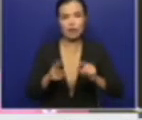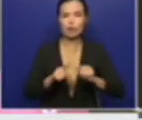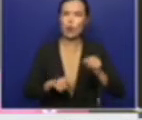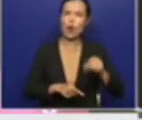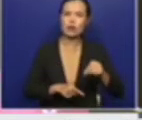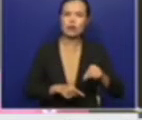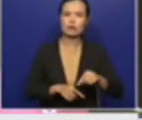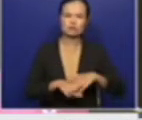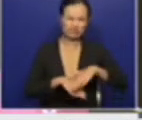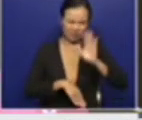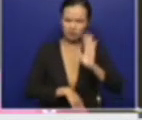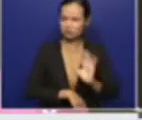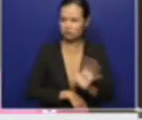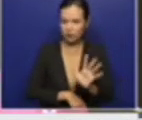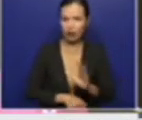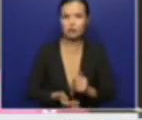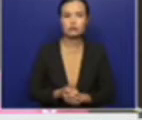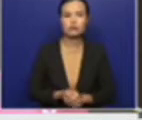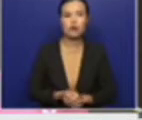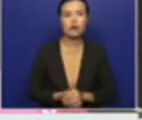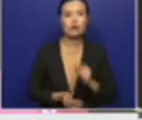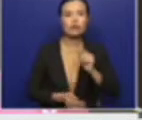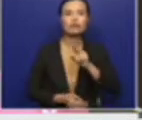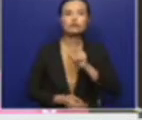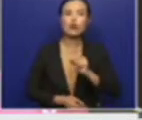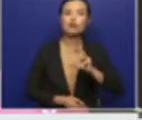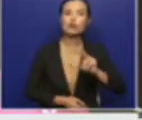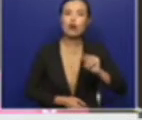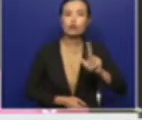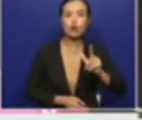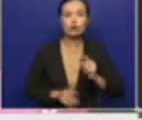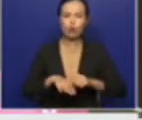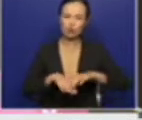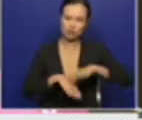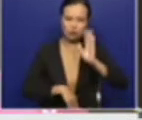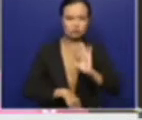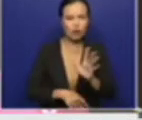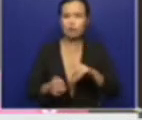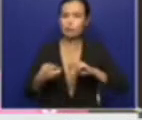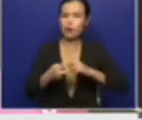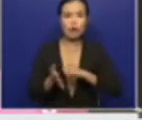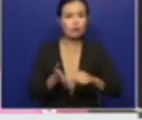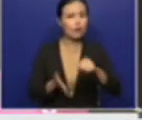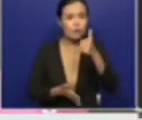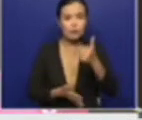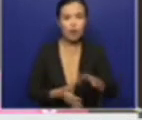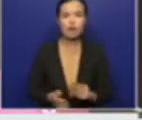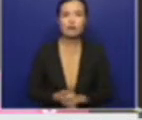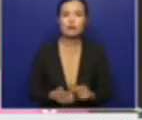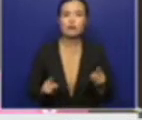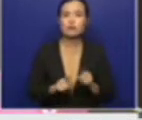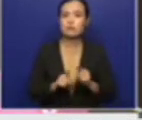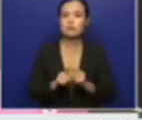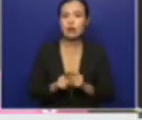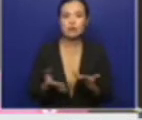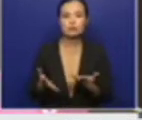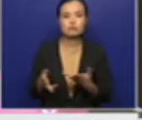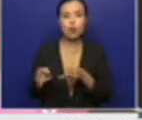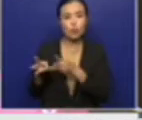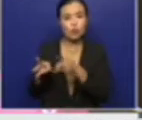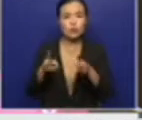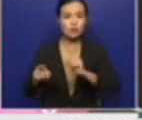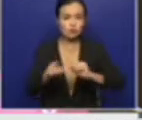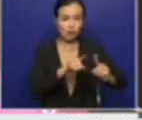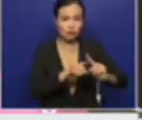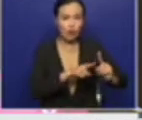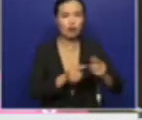าเกินเลยครับเกินที่ฝ่ายนิติบัญญัติจะมาแก้ปัญหาเรื่องนี้ได้เพียงแต่เรานำมิติต่าง